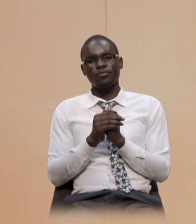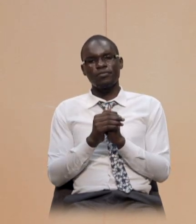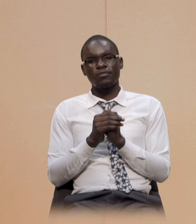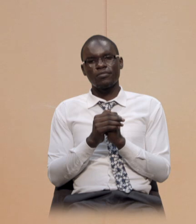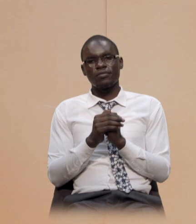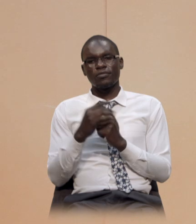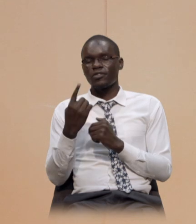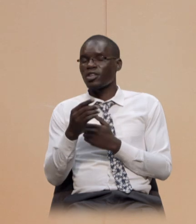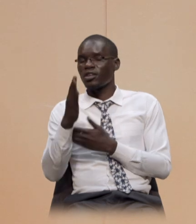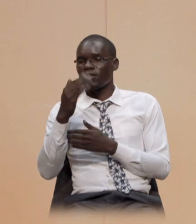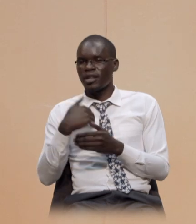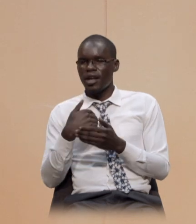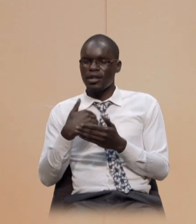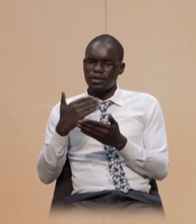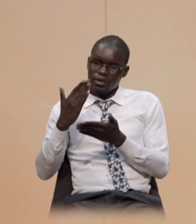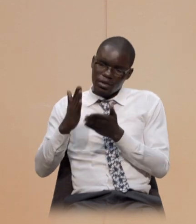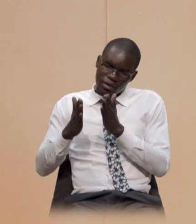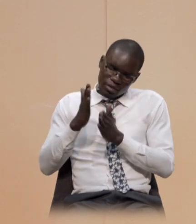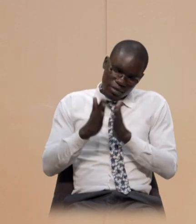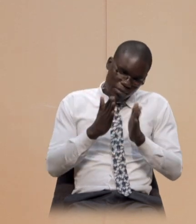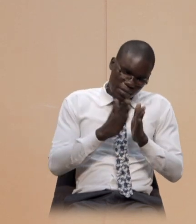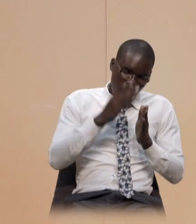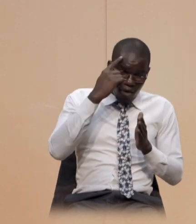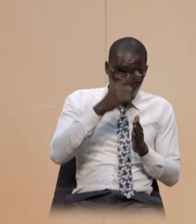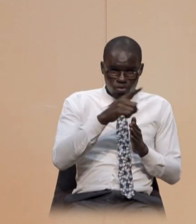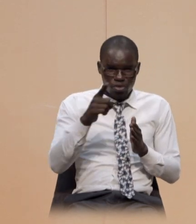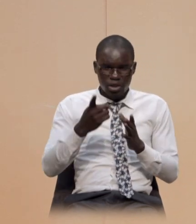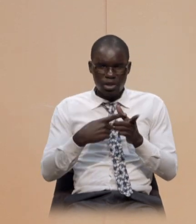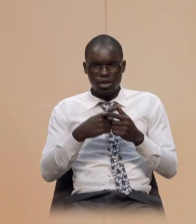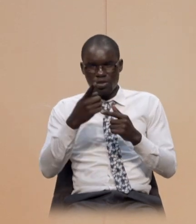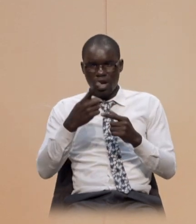Mungu alikupangia iwe hivyo na utafaulu.